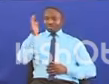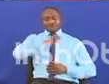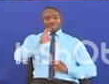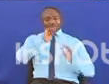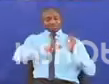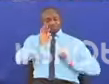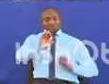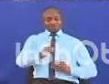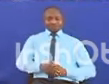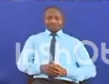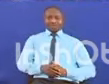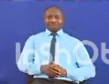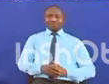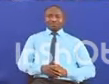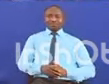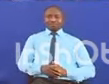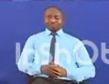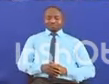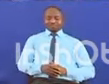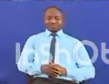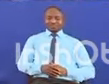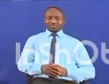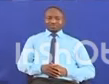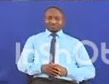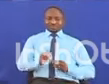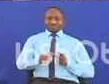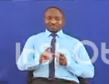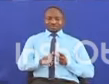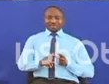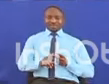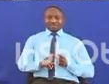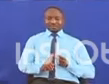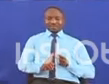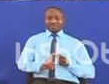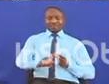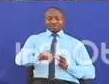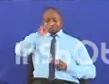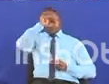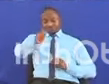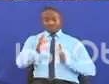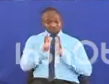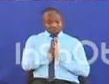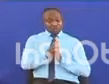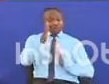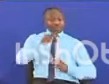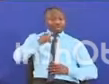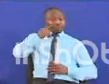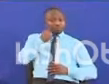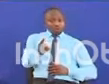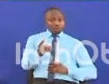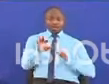mchango wako. Mheshimiwa Spika, nakushukuru. Na nilikuwa nataka nione ni